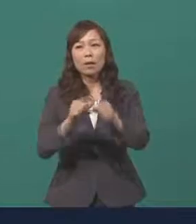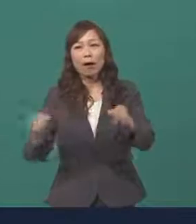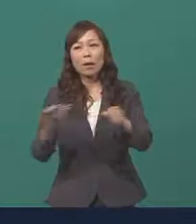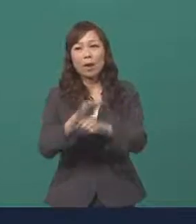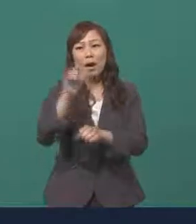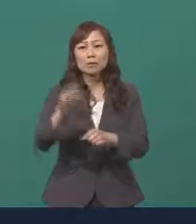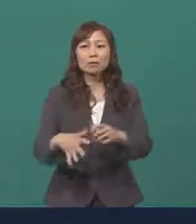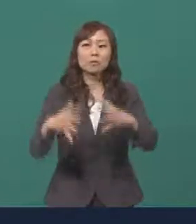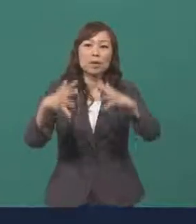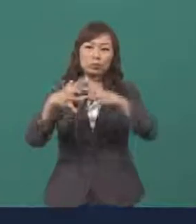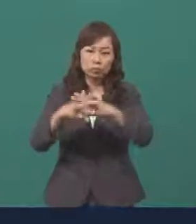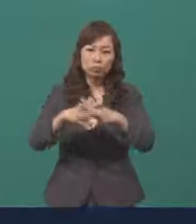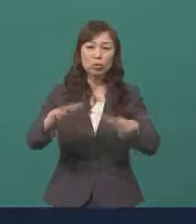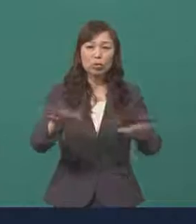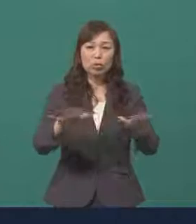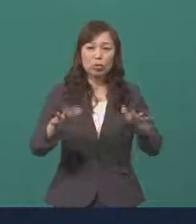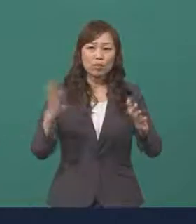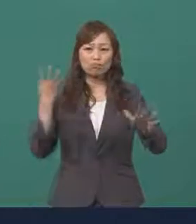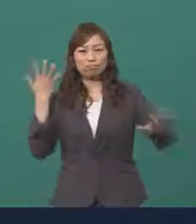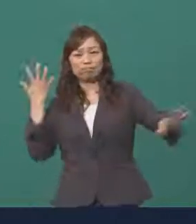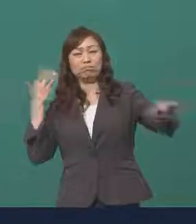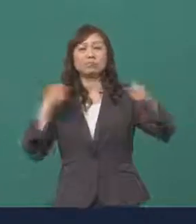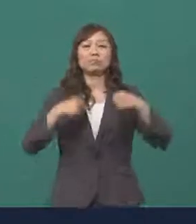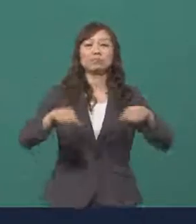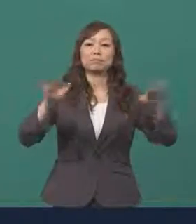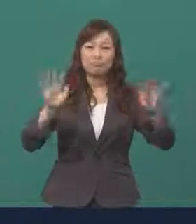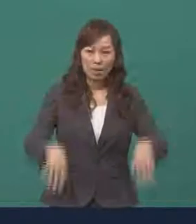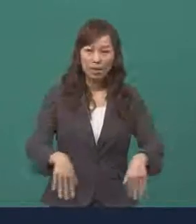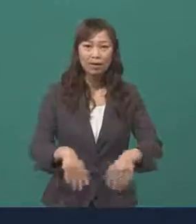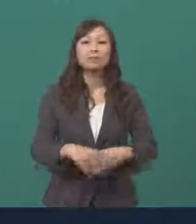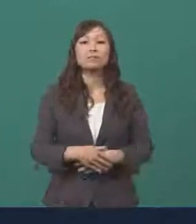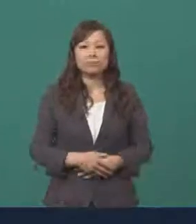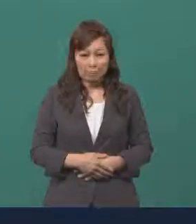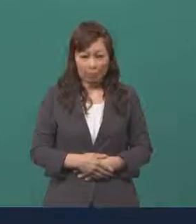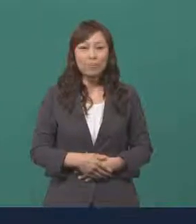では子供歌舞伎が奉納されました。